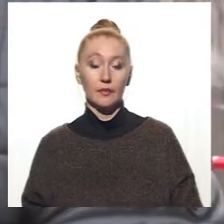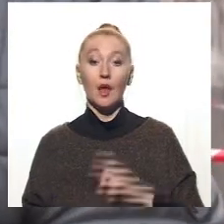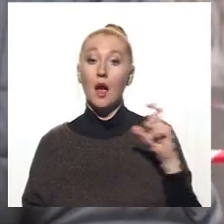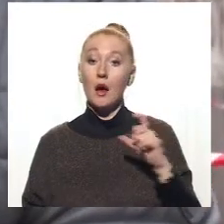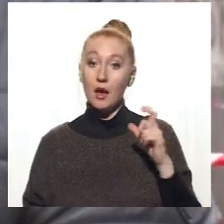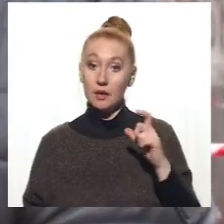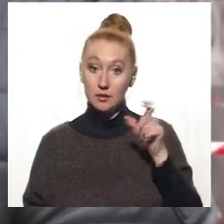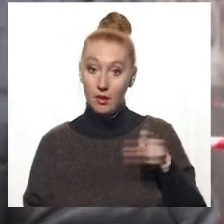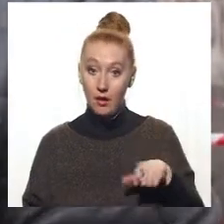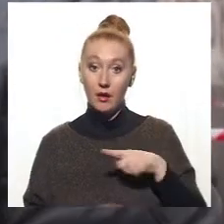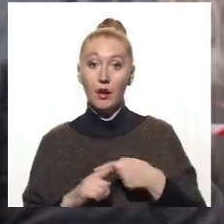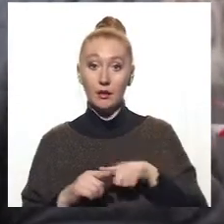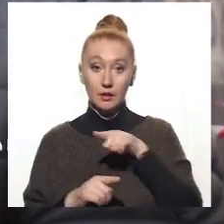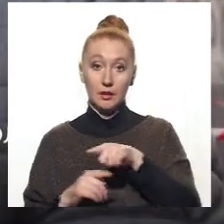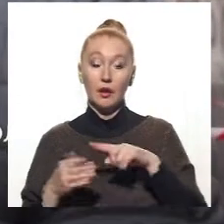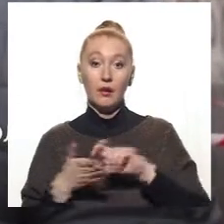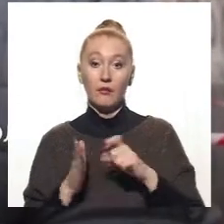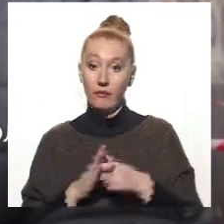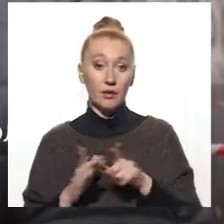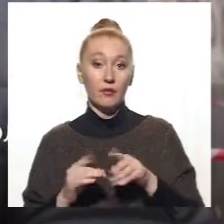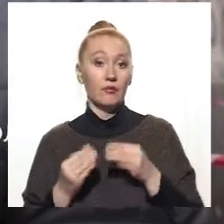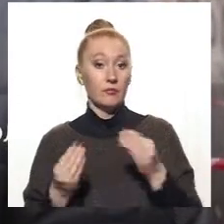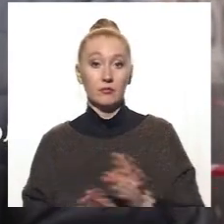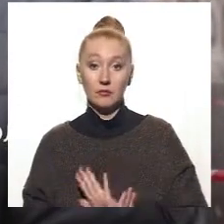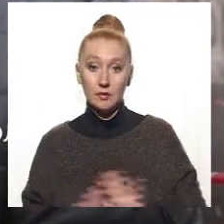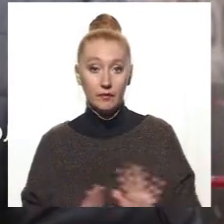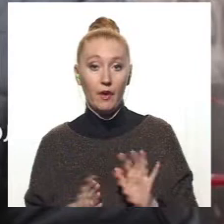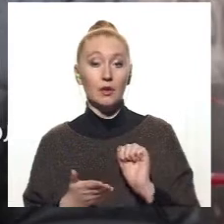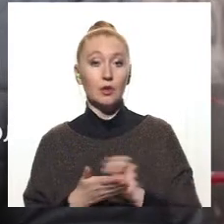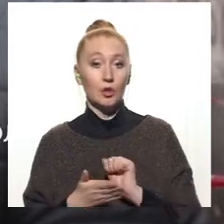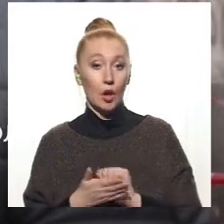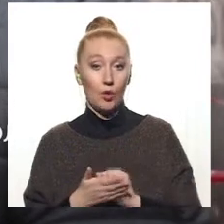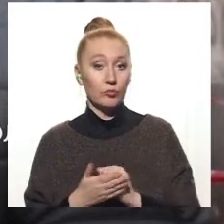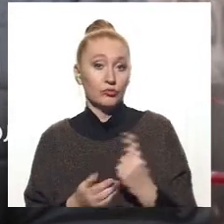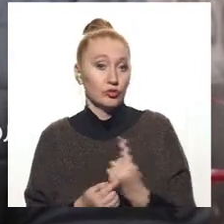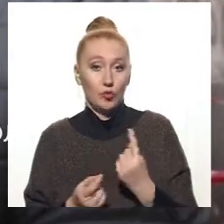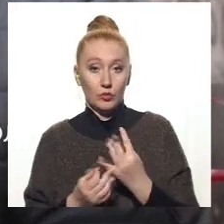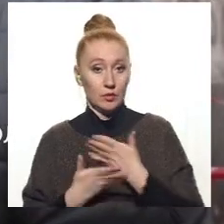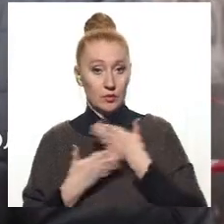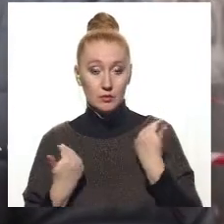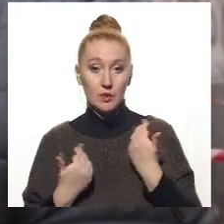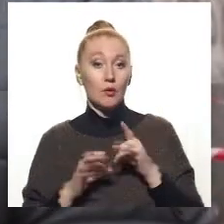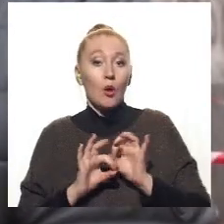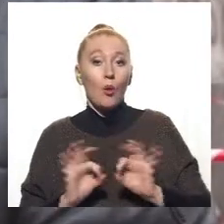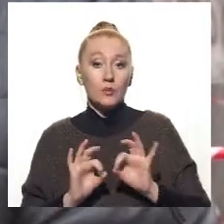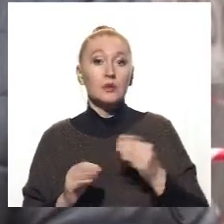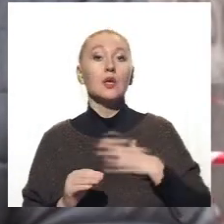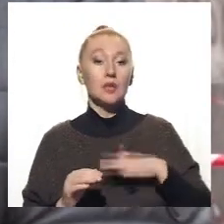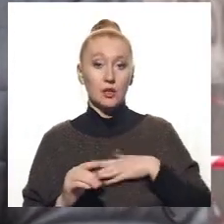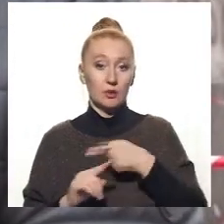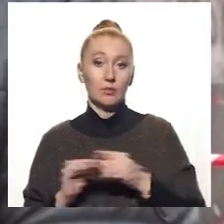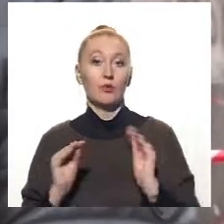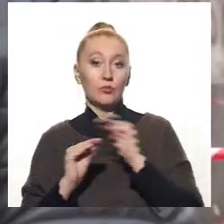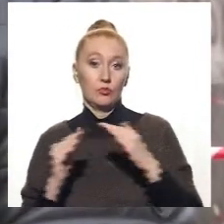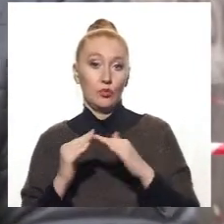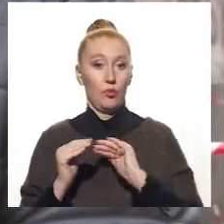Хазяїн з даного приміщення не предоставив. Господар цього приміщення не пред'явив жодних документів, не пояснив, для чого ця